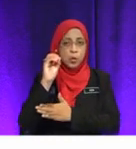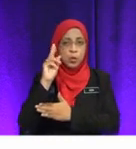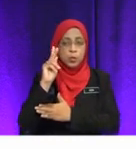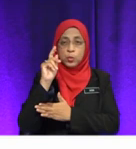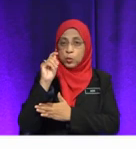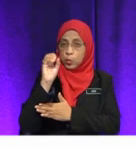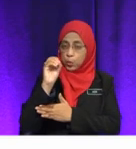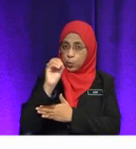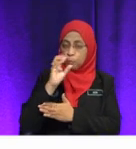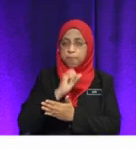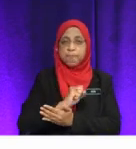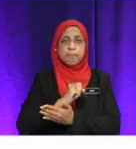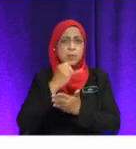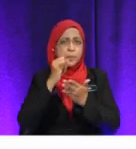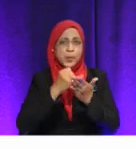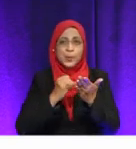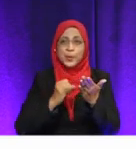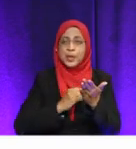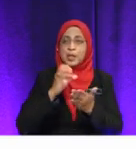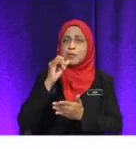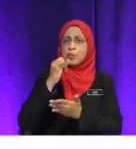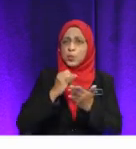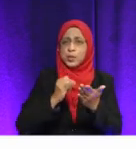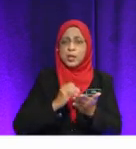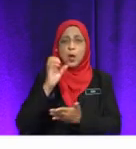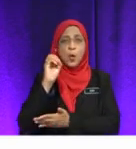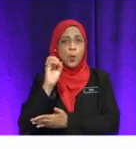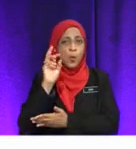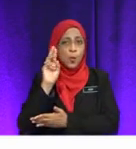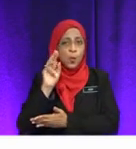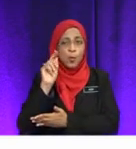autografi dan melukis lukisan ottografi itu